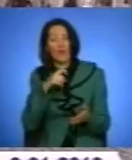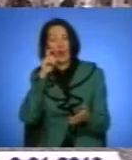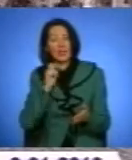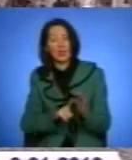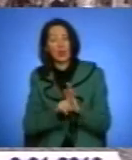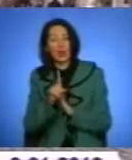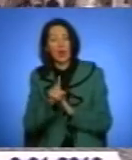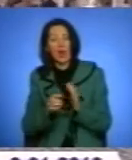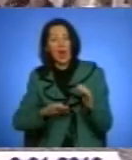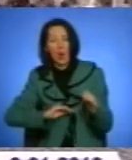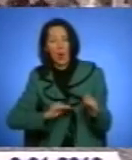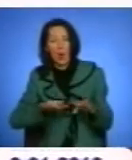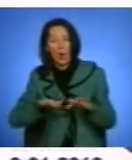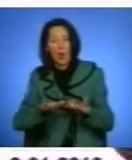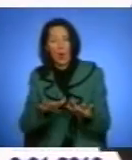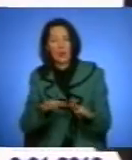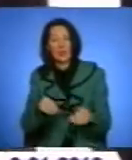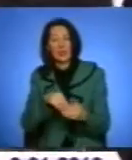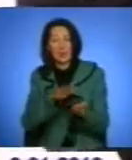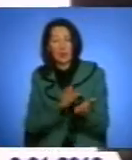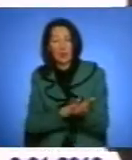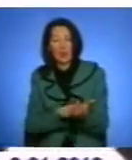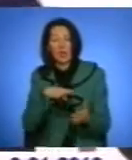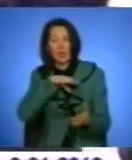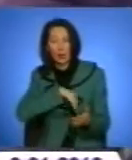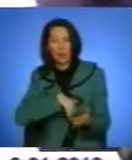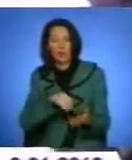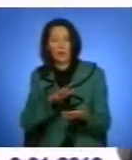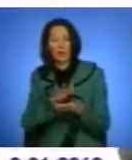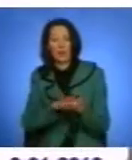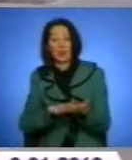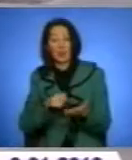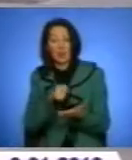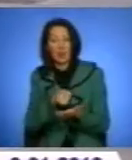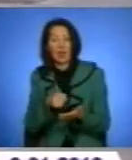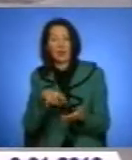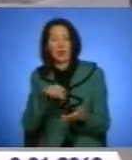кампанія з декларування доходів. Декларації про доходи прийматимуться аж до